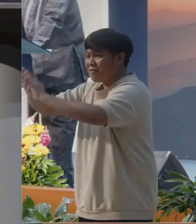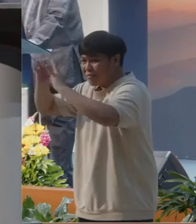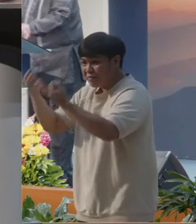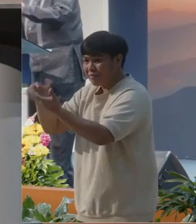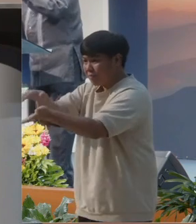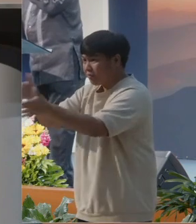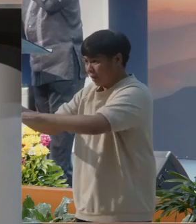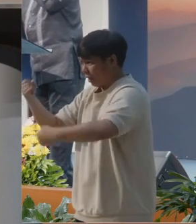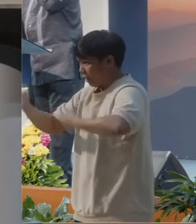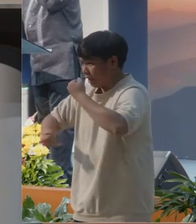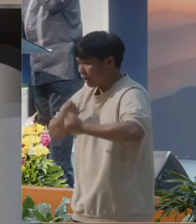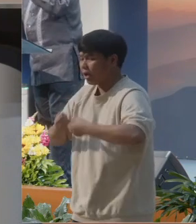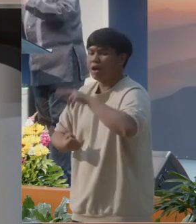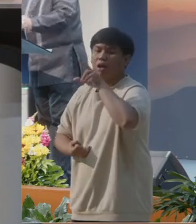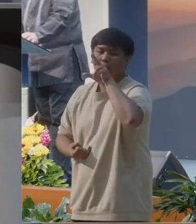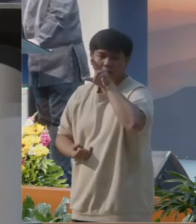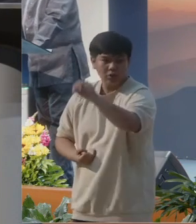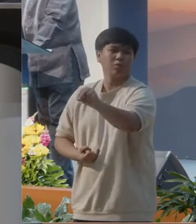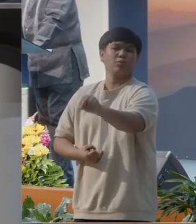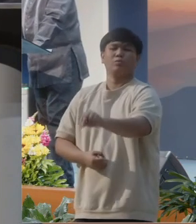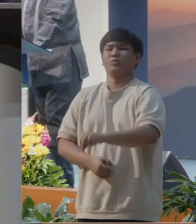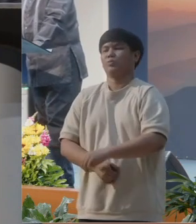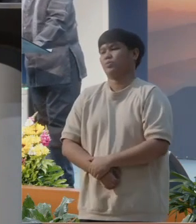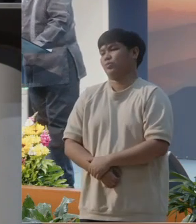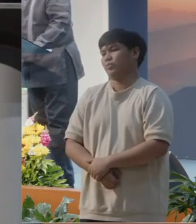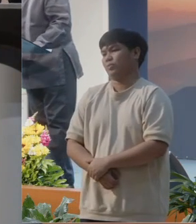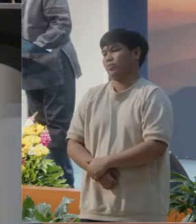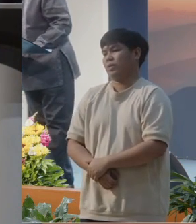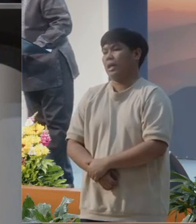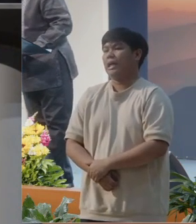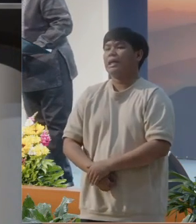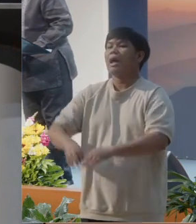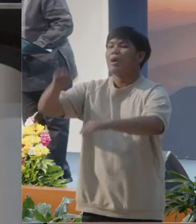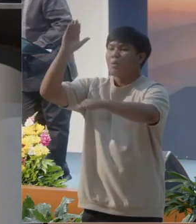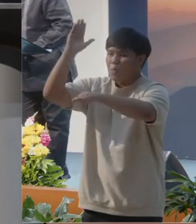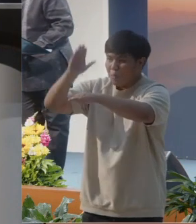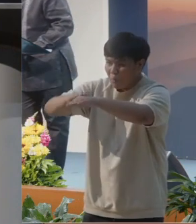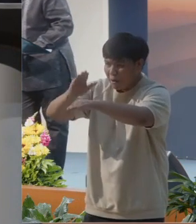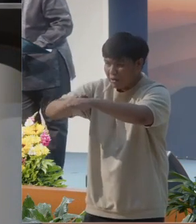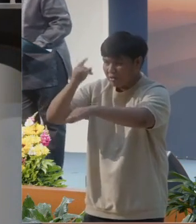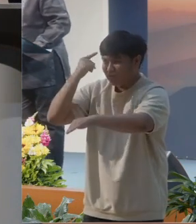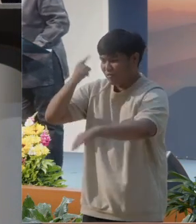magsaya? Hindi po. Ito po'y isang babala para sa atin.